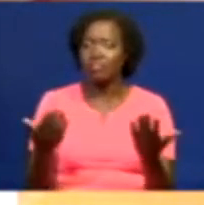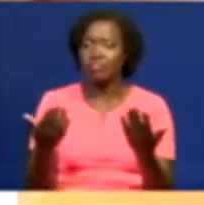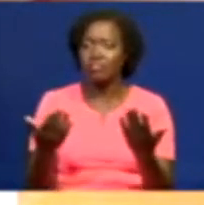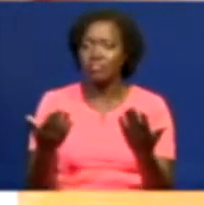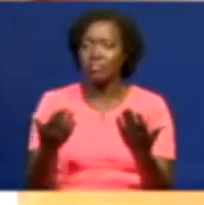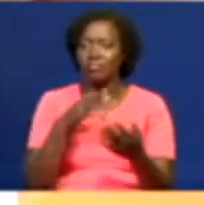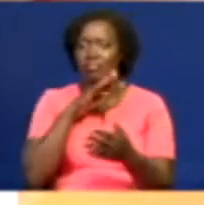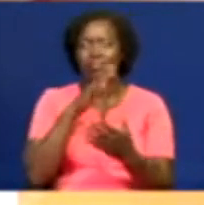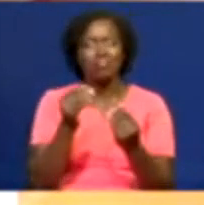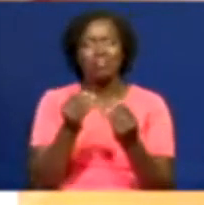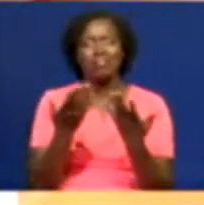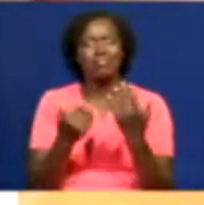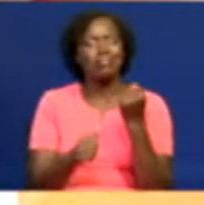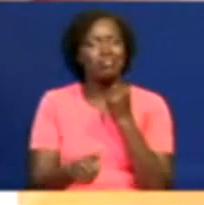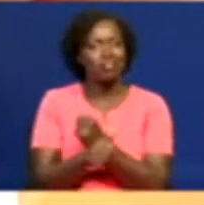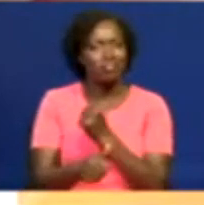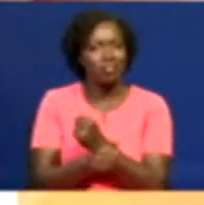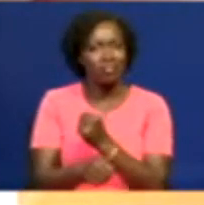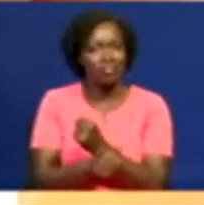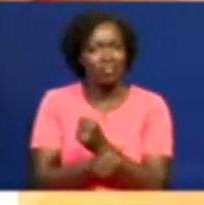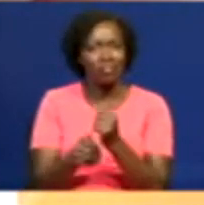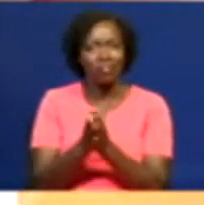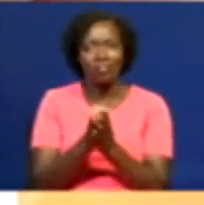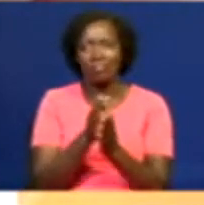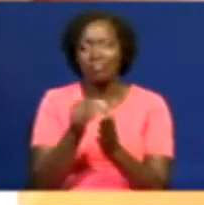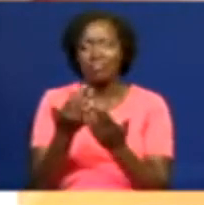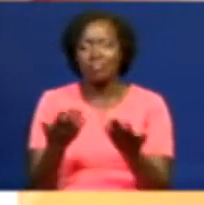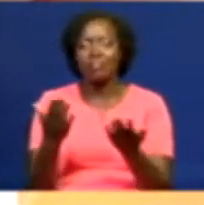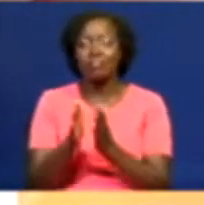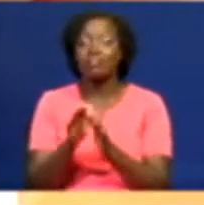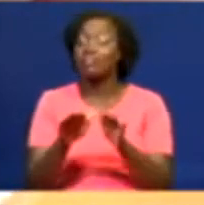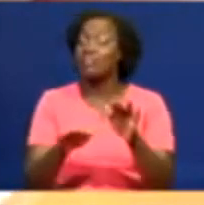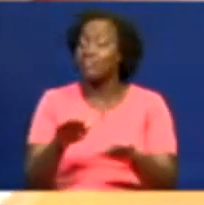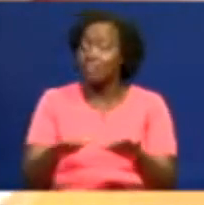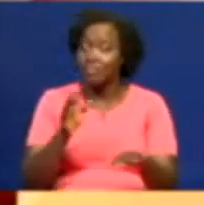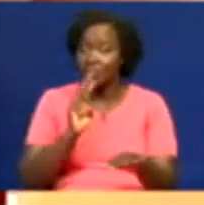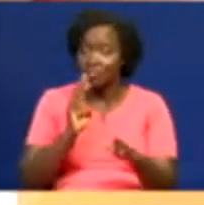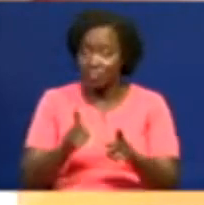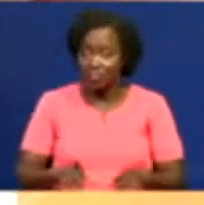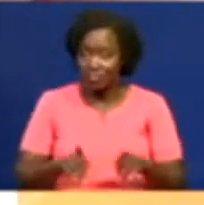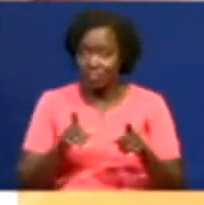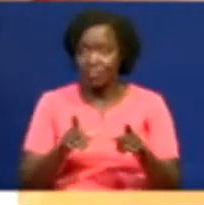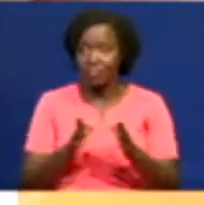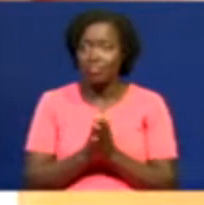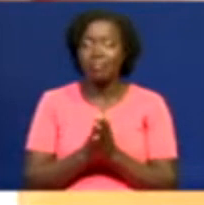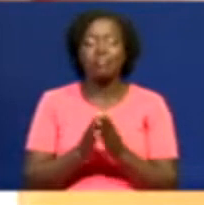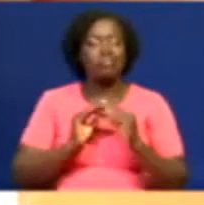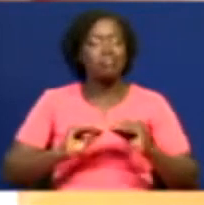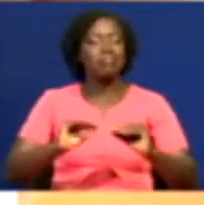urahisi zinaendelea kuwa tishio kwa kasa na viumbe wengine baharini. Sosion amesema kwamba kuna haja ya kutohamasishwa kwa